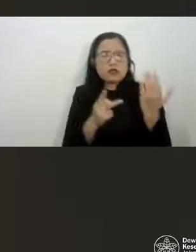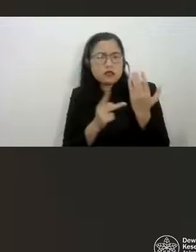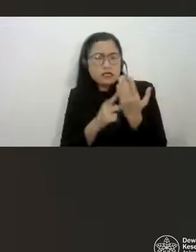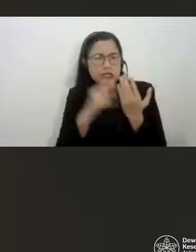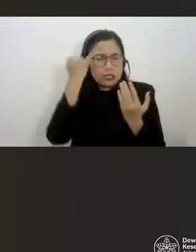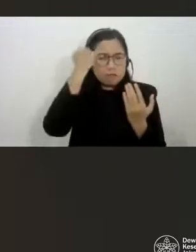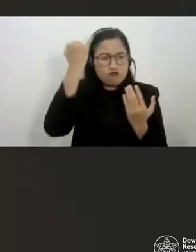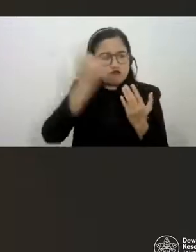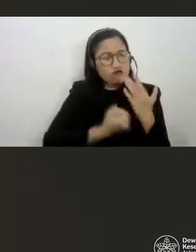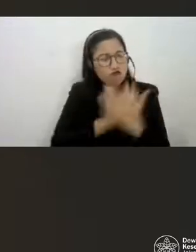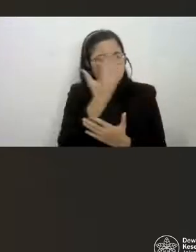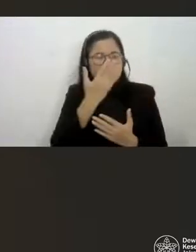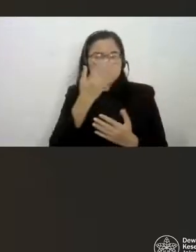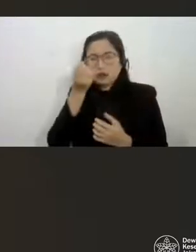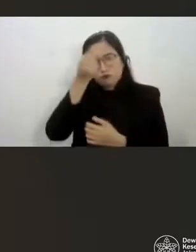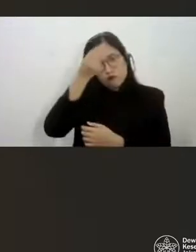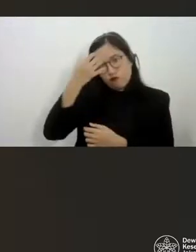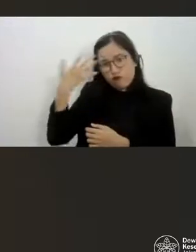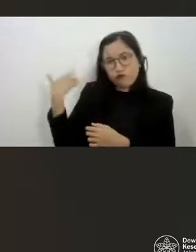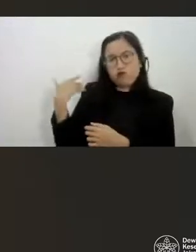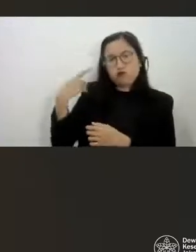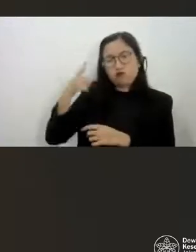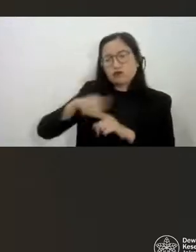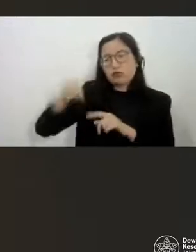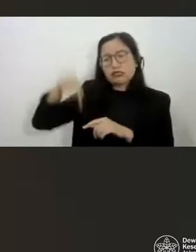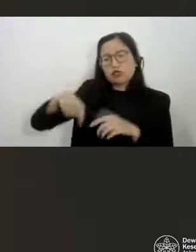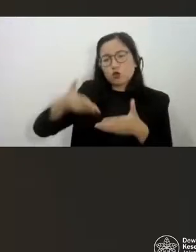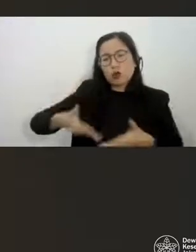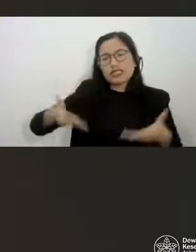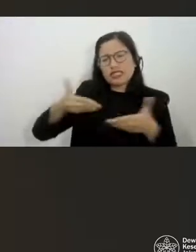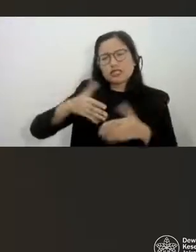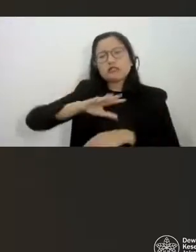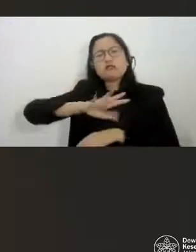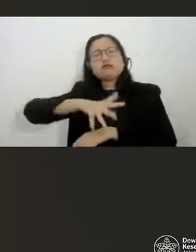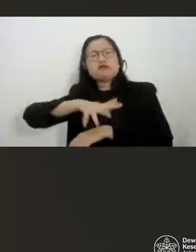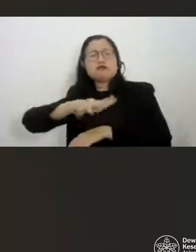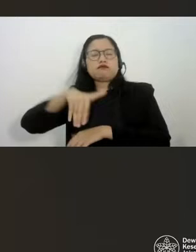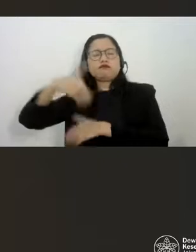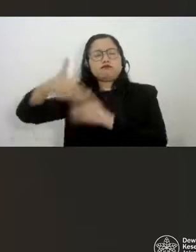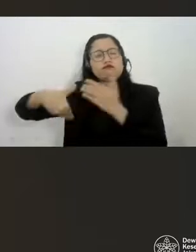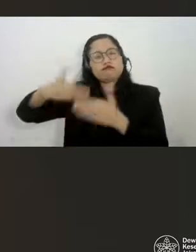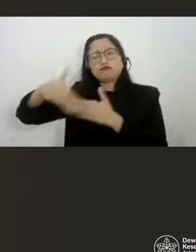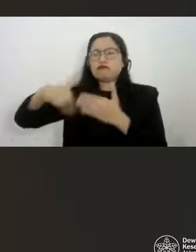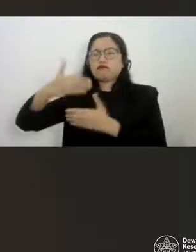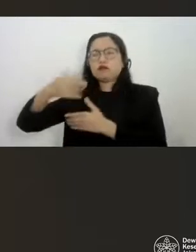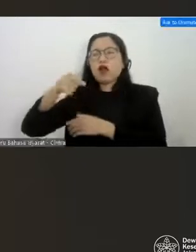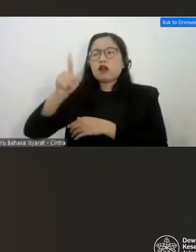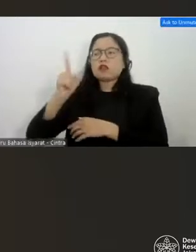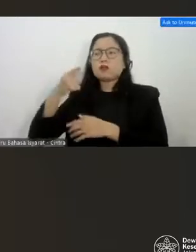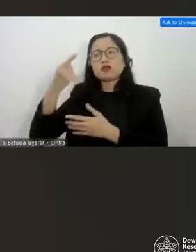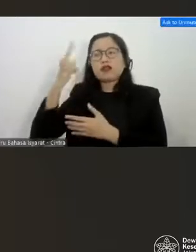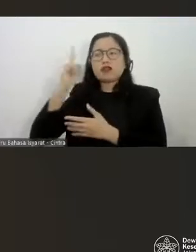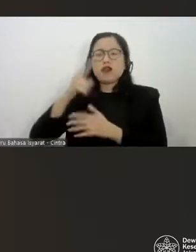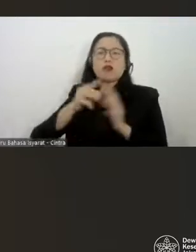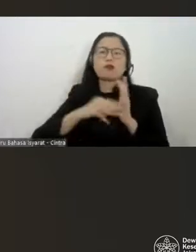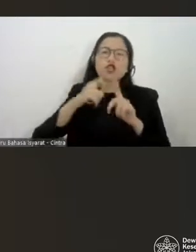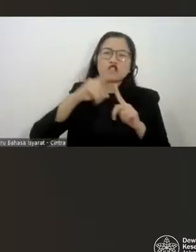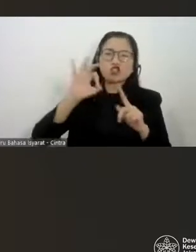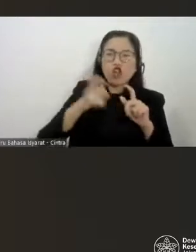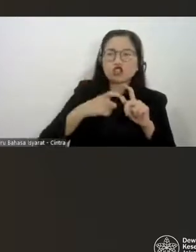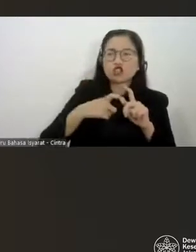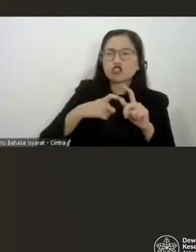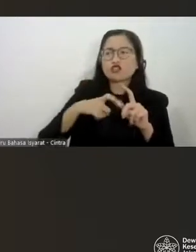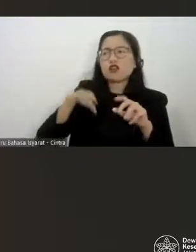ekonomi, sehingga mengalami krisis berlarut-larut, sehingga ya kehidupan mereka lebih banyak diliputi tahayul, mitos, dan